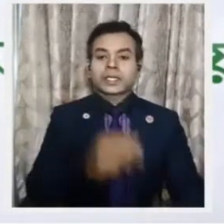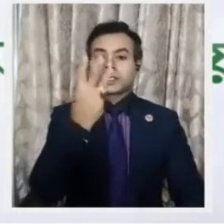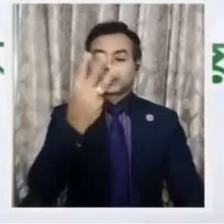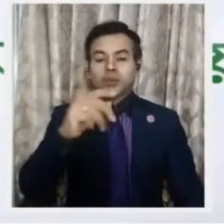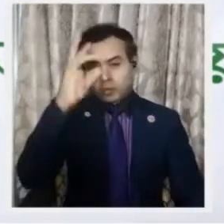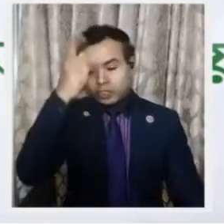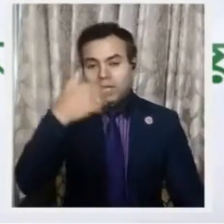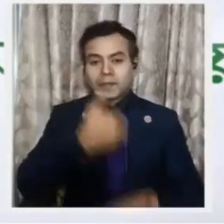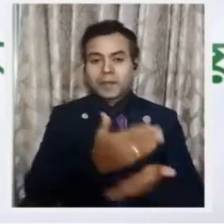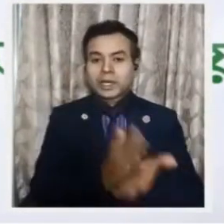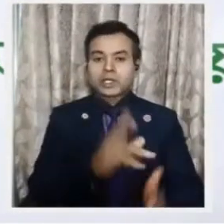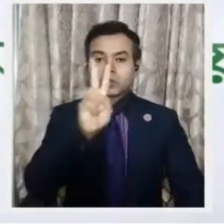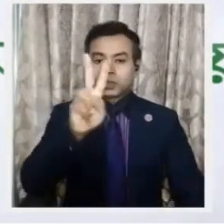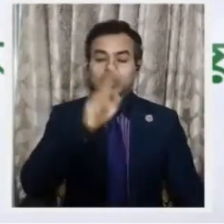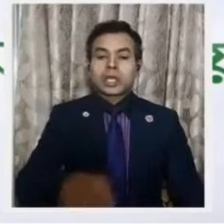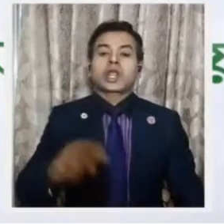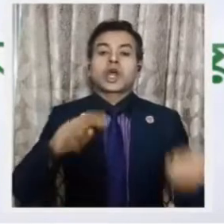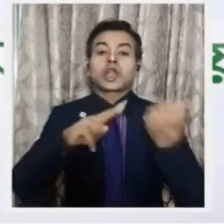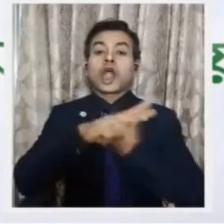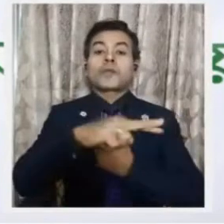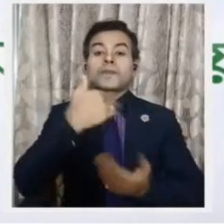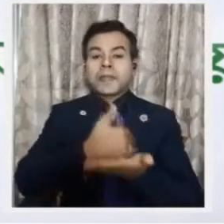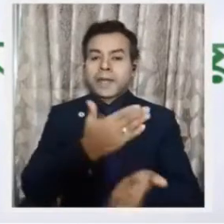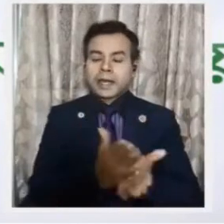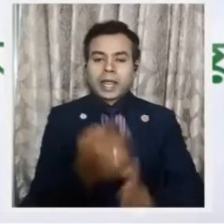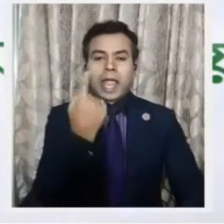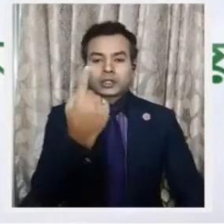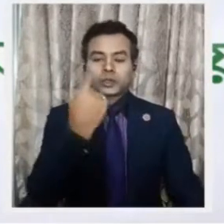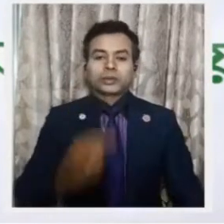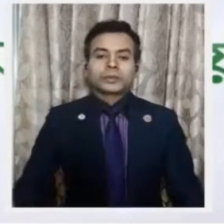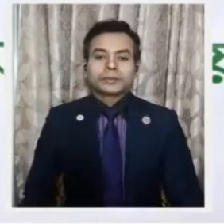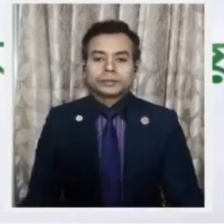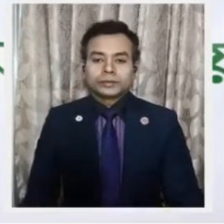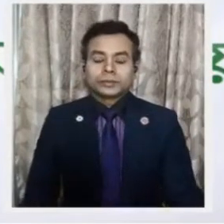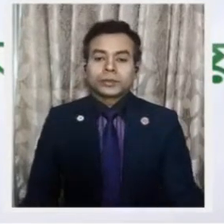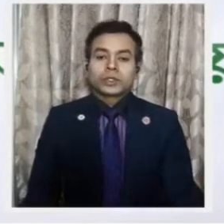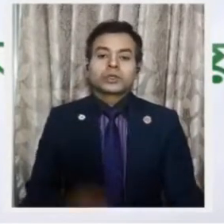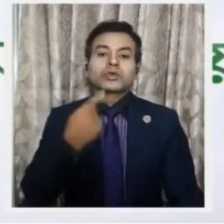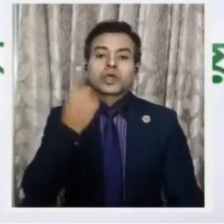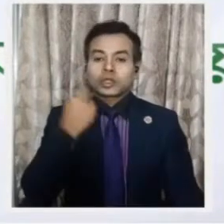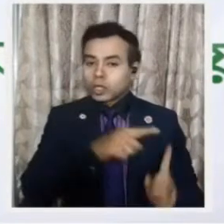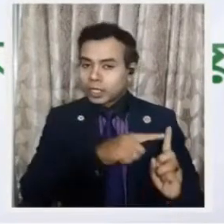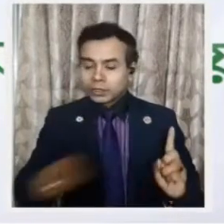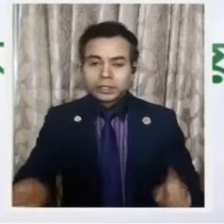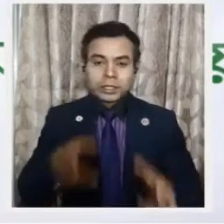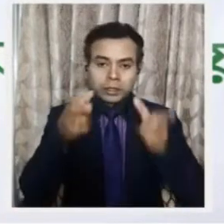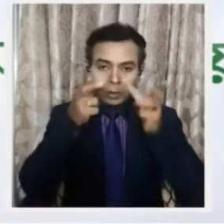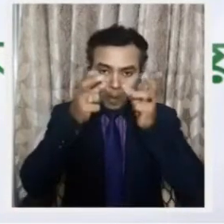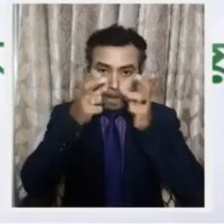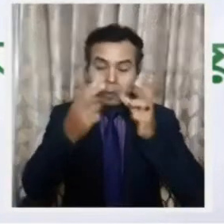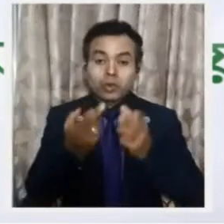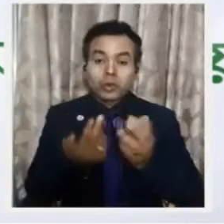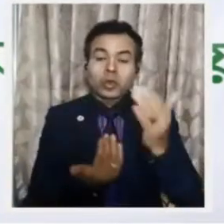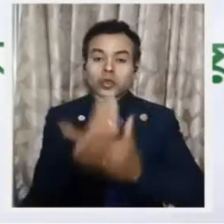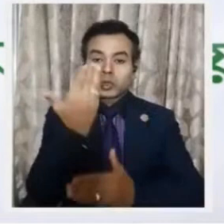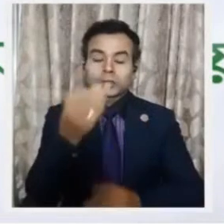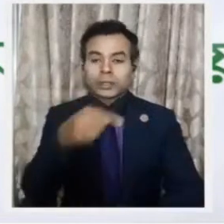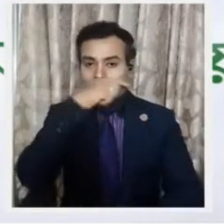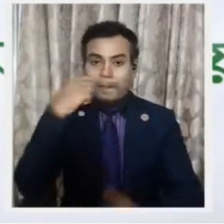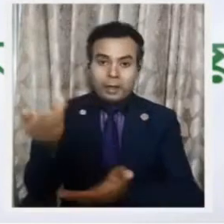ঢাকা বিভাগে 20 জন, চট্টগ্রাম বিভাগে 7 জন, রাজশাহী বিভাগ 4 জন, সিলেট বিভাগ 3 জন, বরিশাল বিভাগ 2 জন, রংপুর বিভাগ